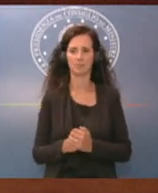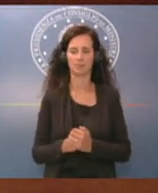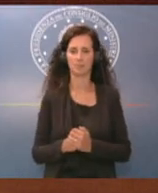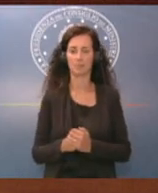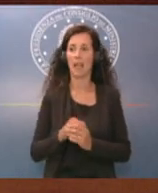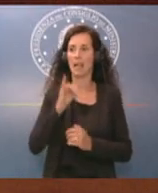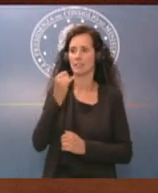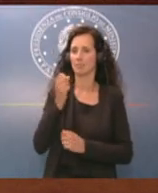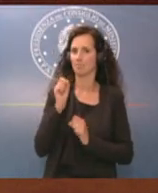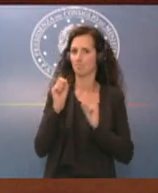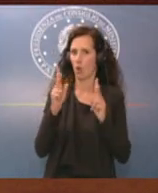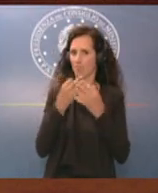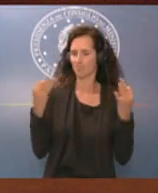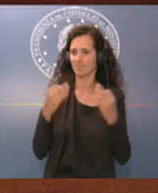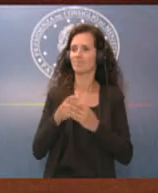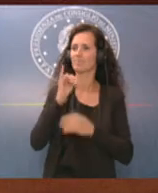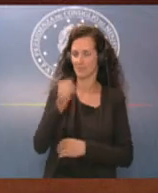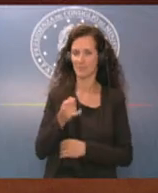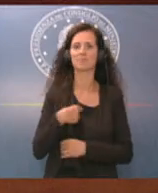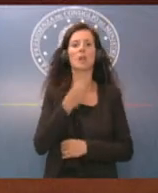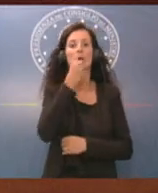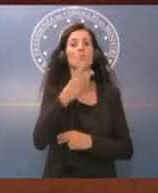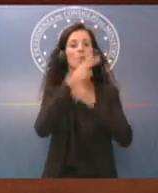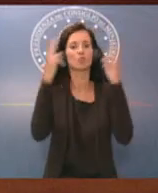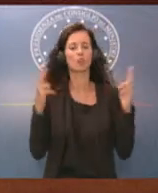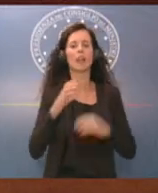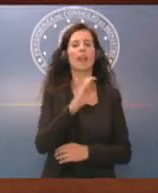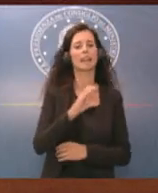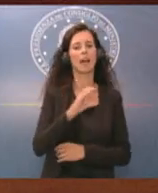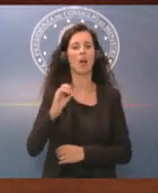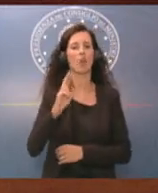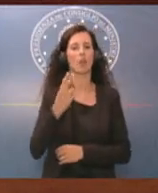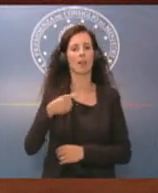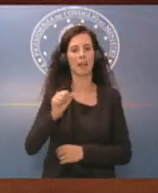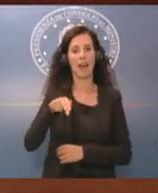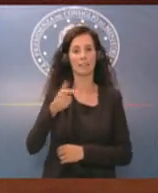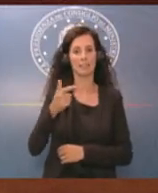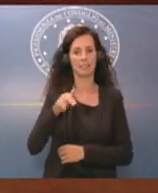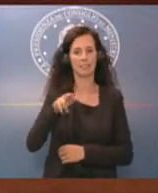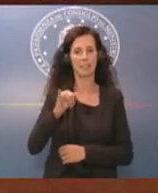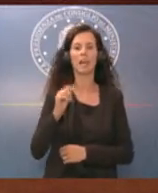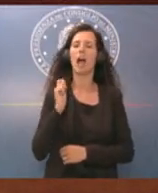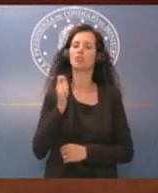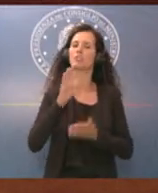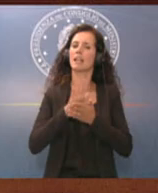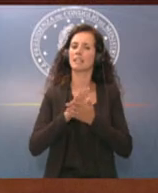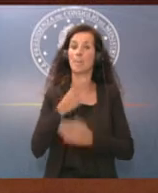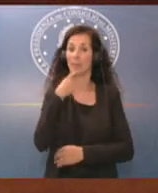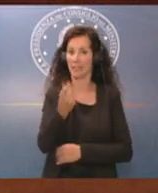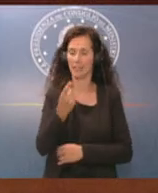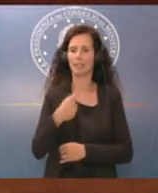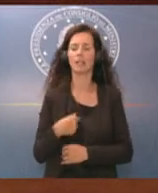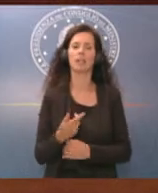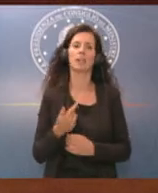chiedere. Ah, okay. Sì, buongiorno, Chiara Organtini, agenzia di stampa Dire. Tanto